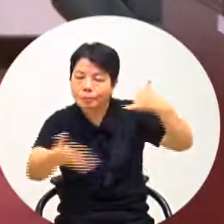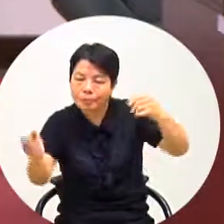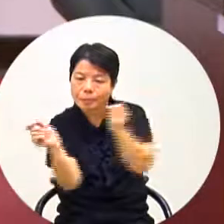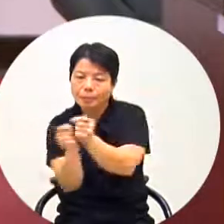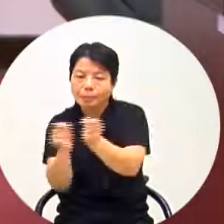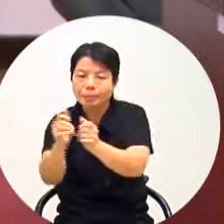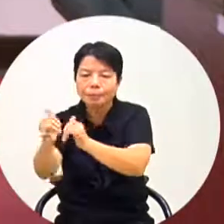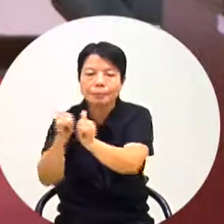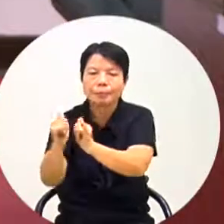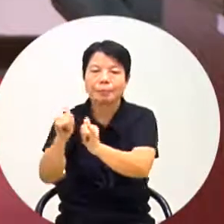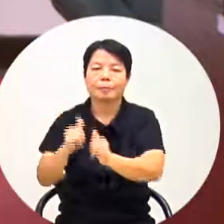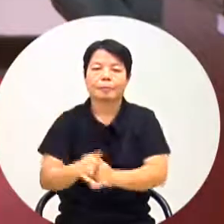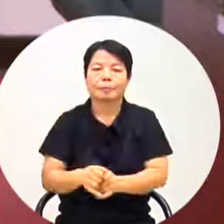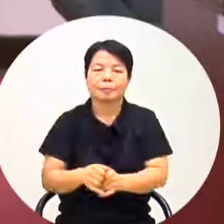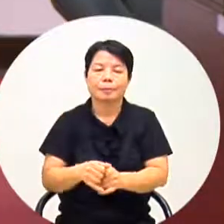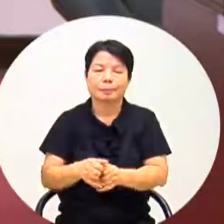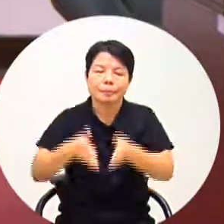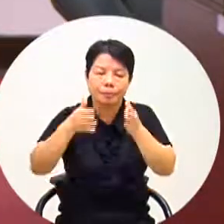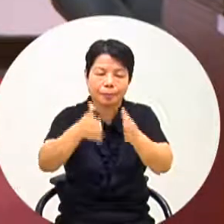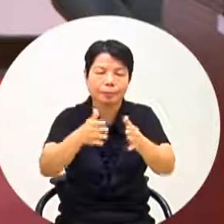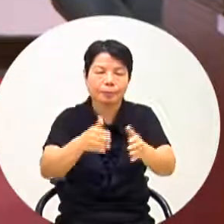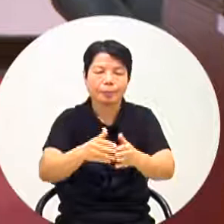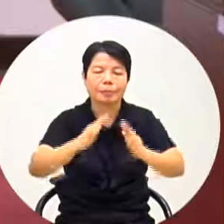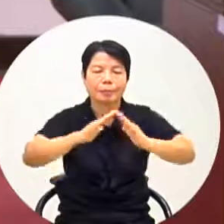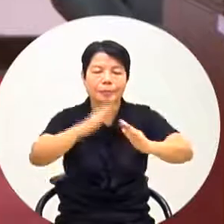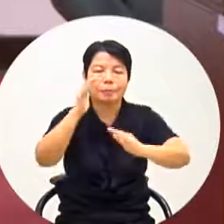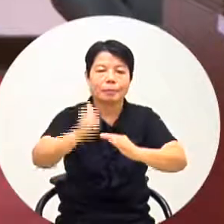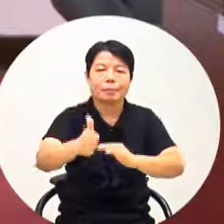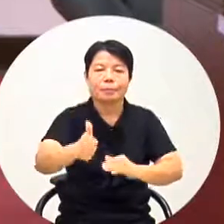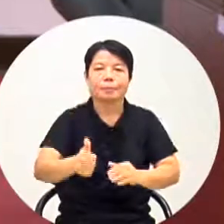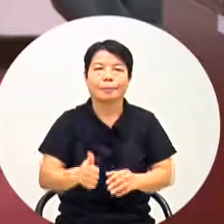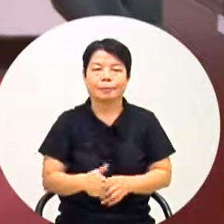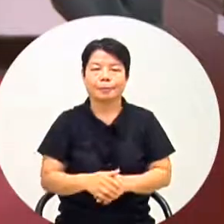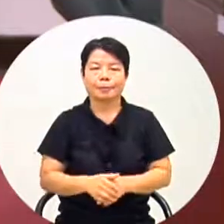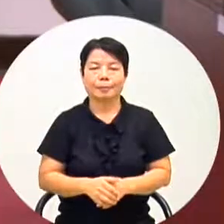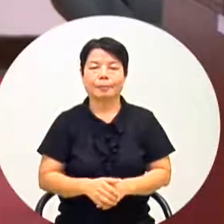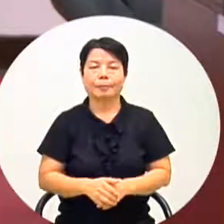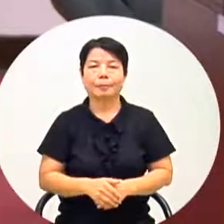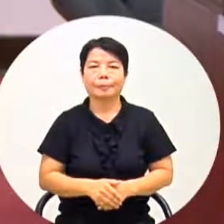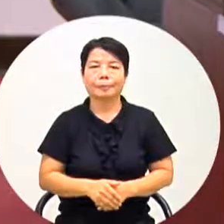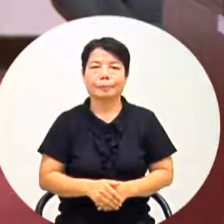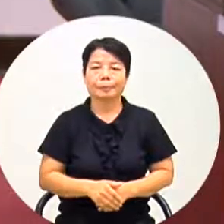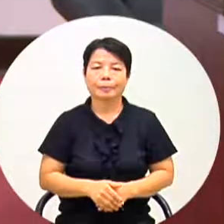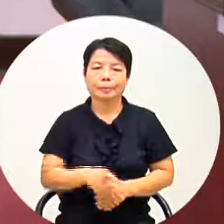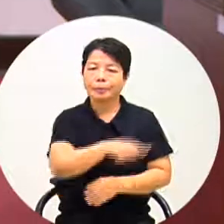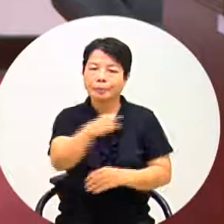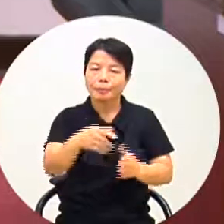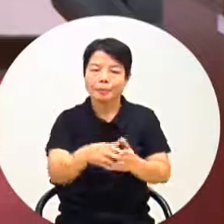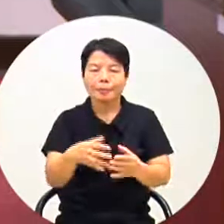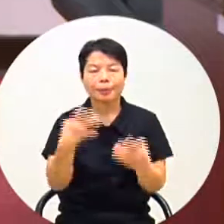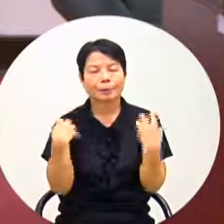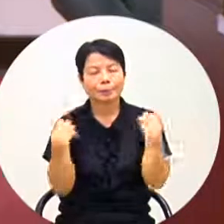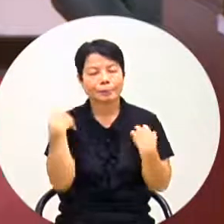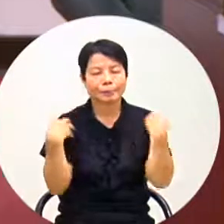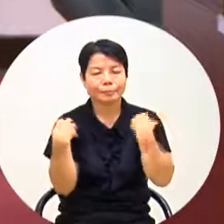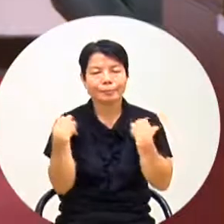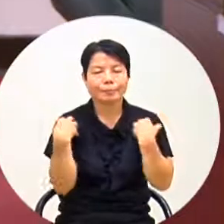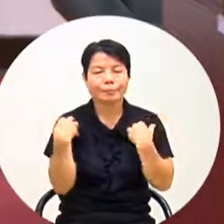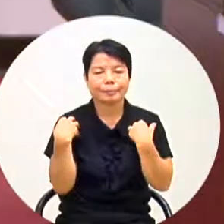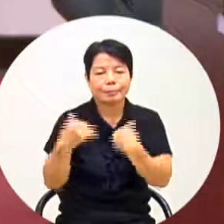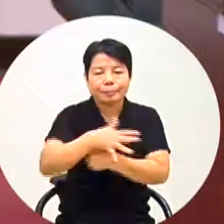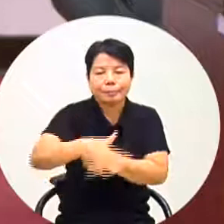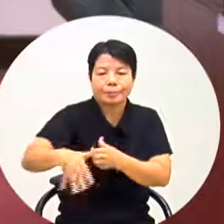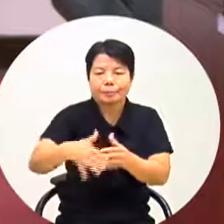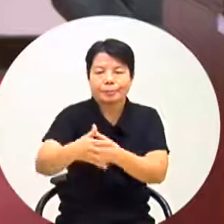甲咱市长、甲咱所有的这个无用遮久的这的单位吼，讲一声努力